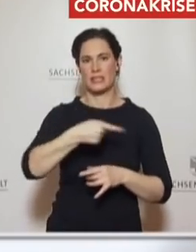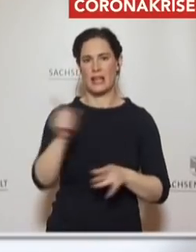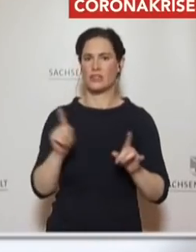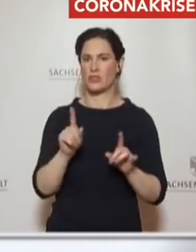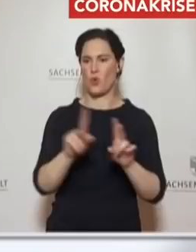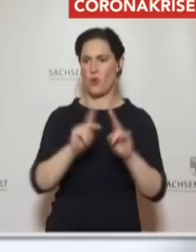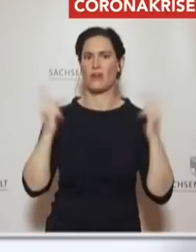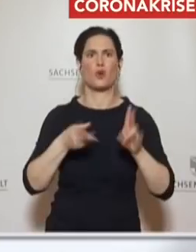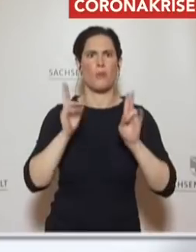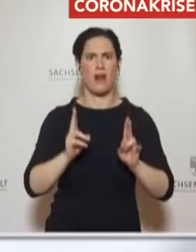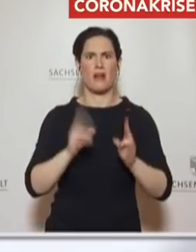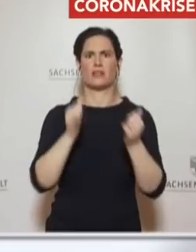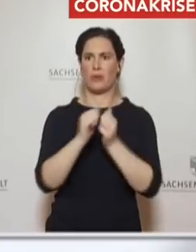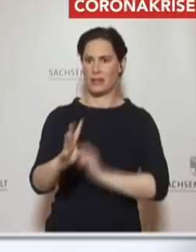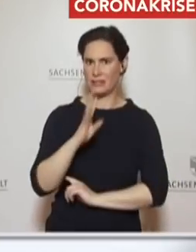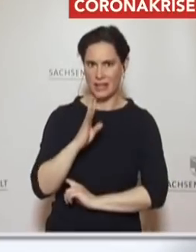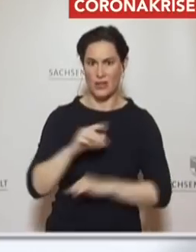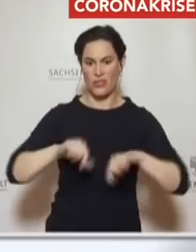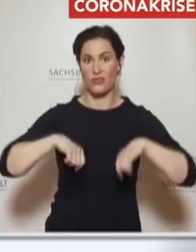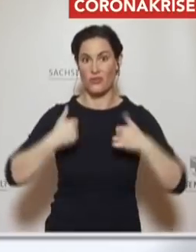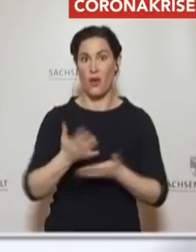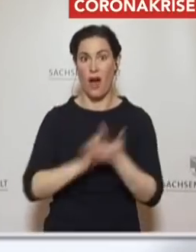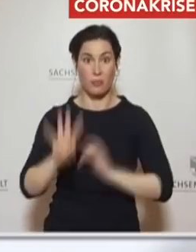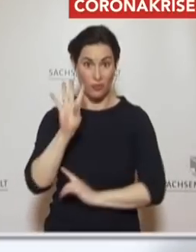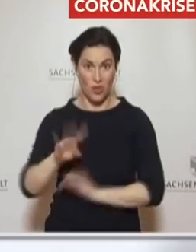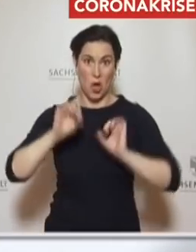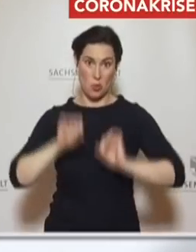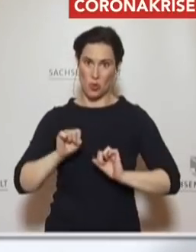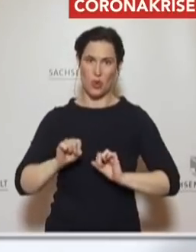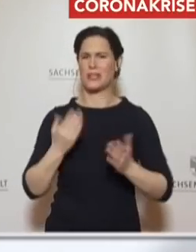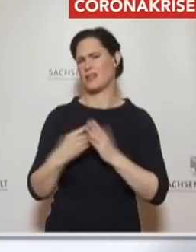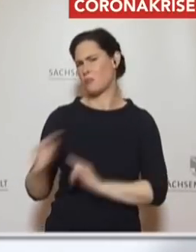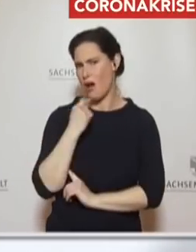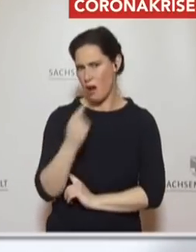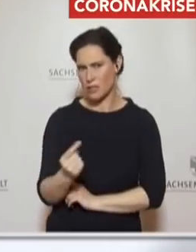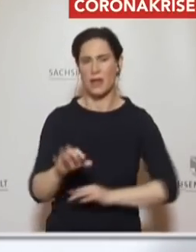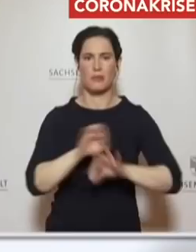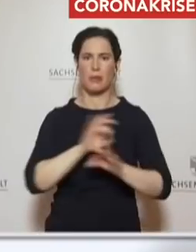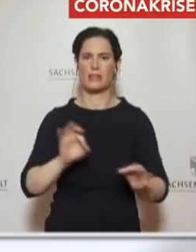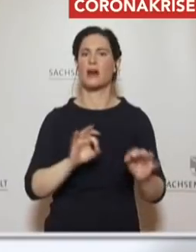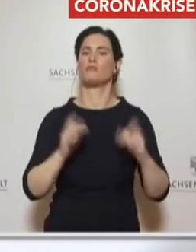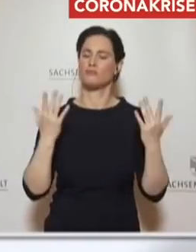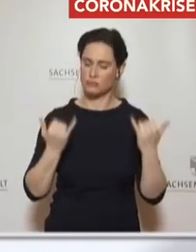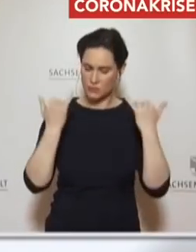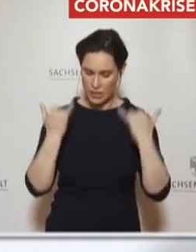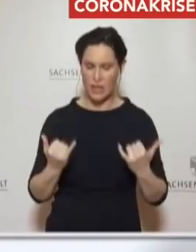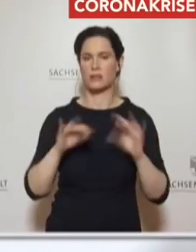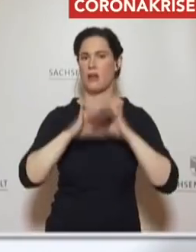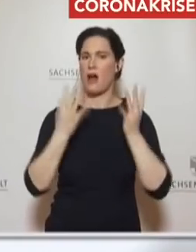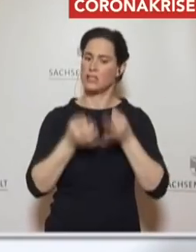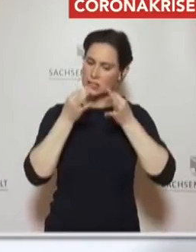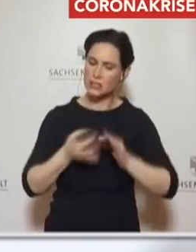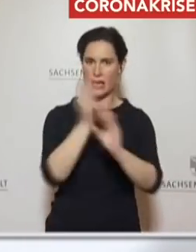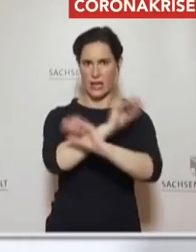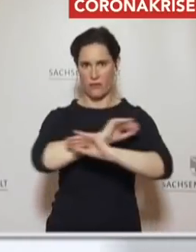Ministerpräsidentenkonferenz verzichtet habe. Sonst hätte man das heute früh um 3:30 machen können. Ich denke mal, das ist besser aufgehoben jetzt nach dem